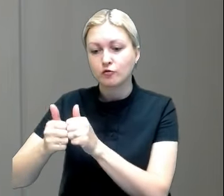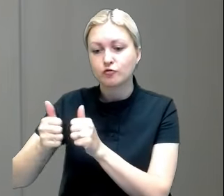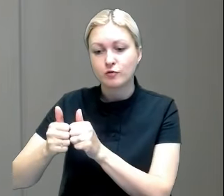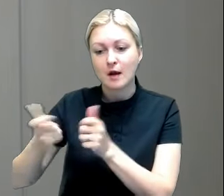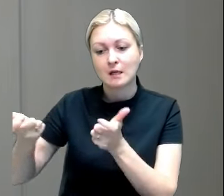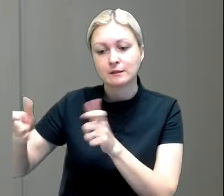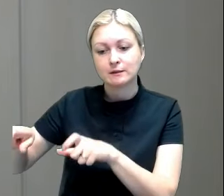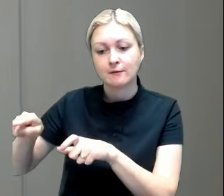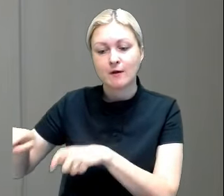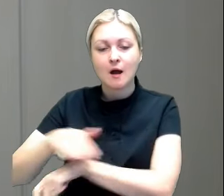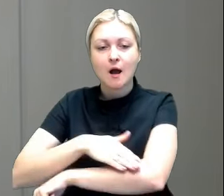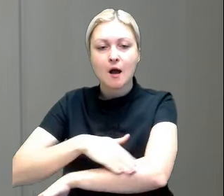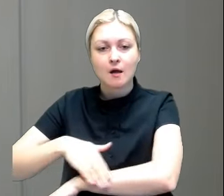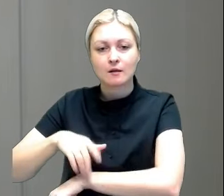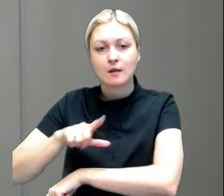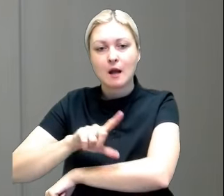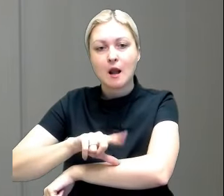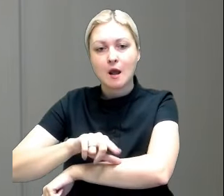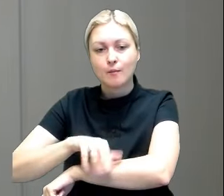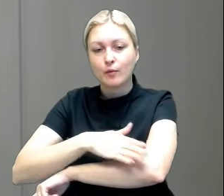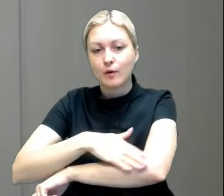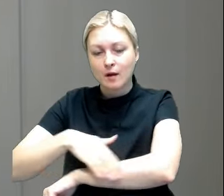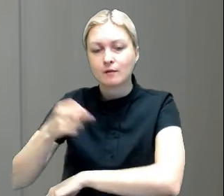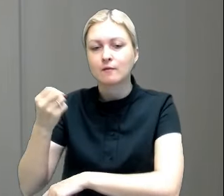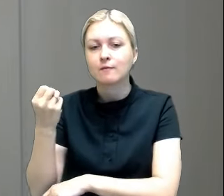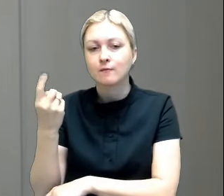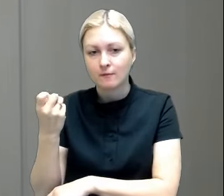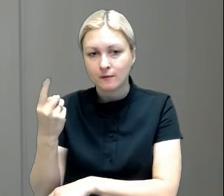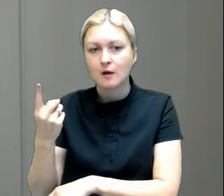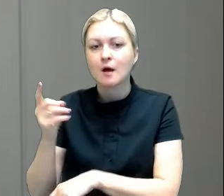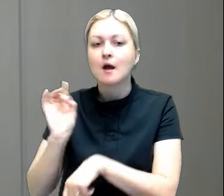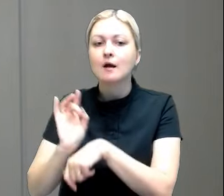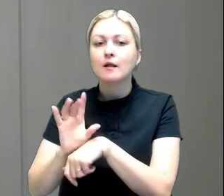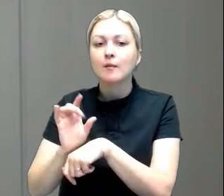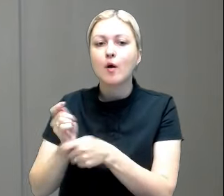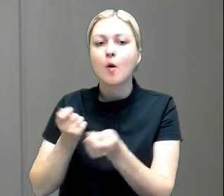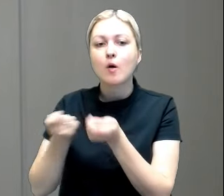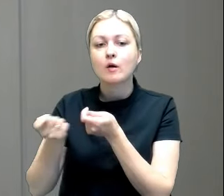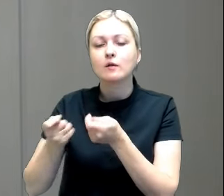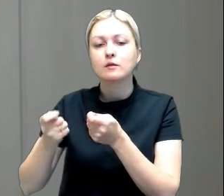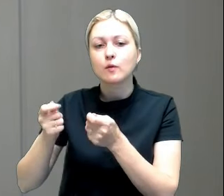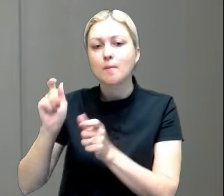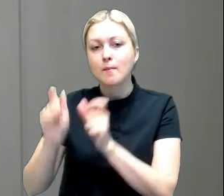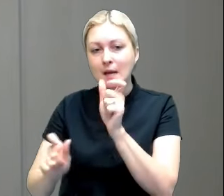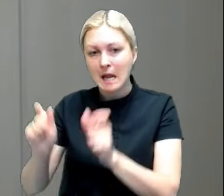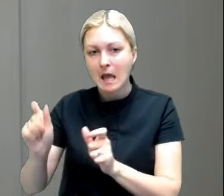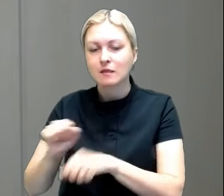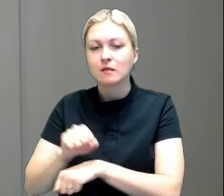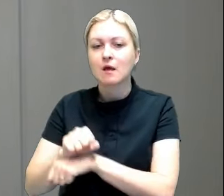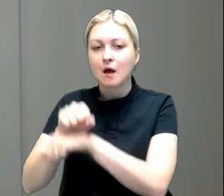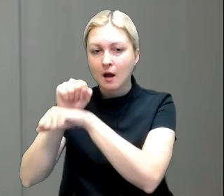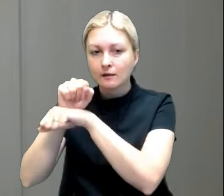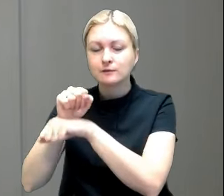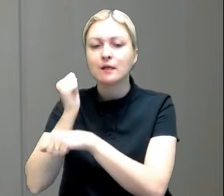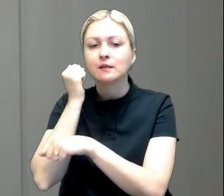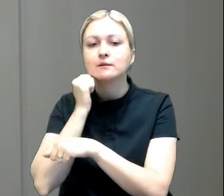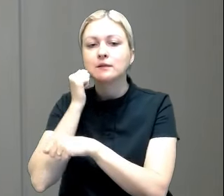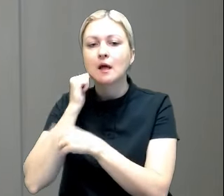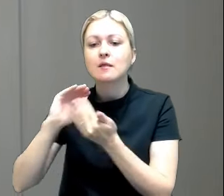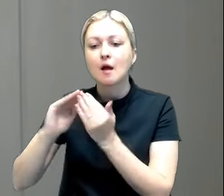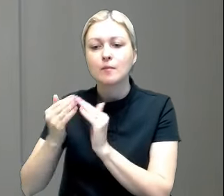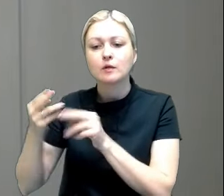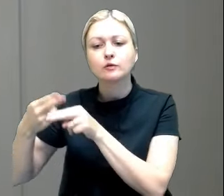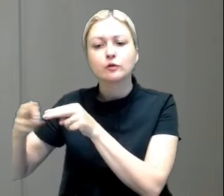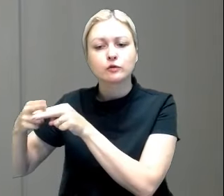adreso liepų gatvėje 11 klaipėda organizuojama pilietinė akcija piketą sutramdykime senamiesčio žalotojus minėto piketo